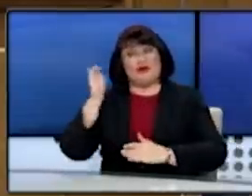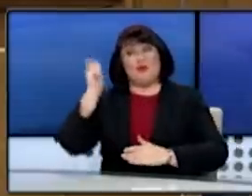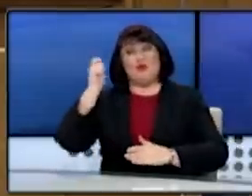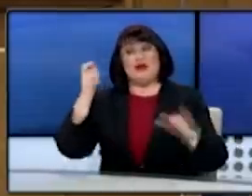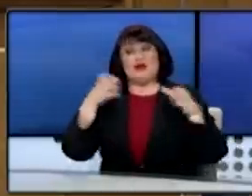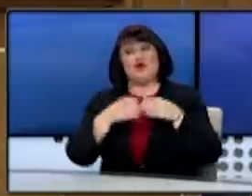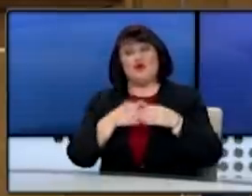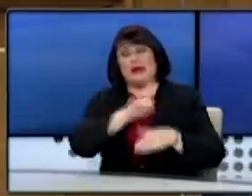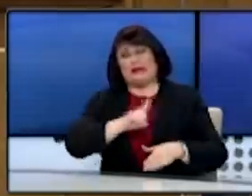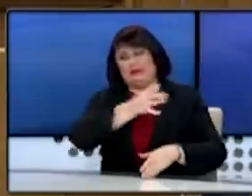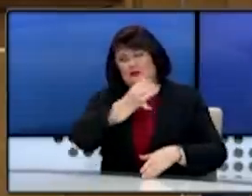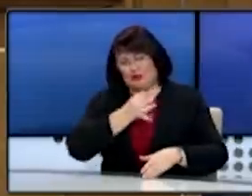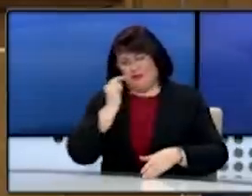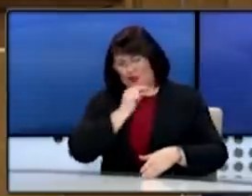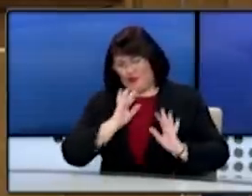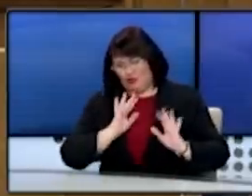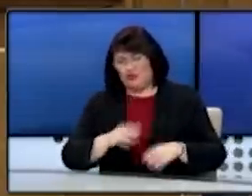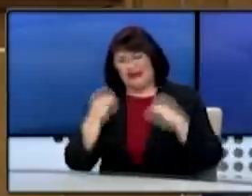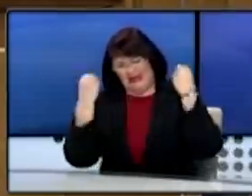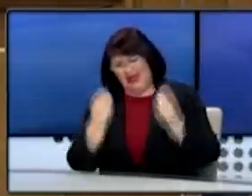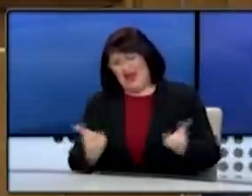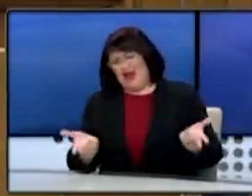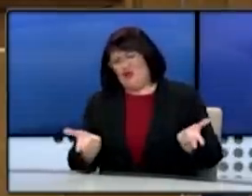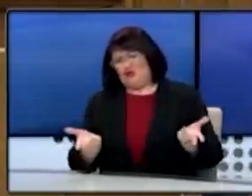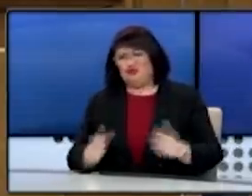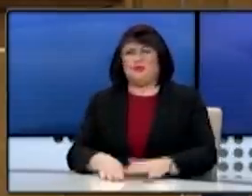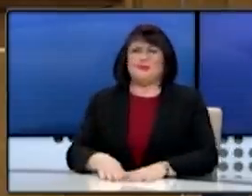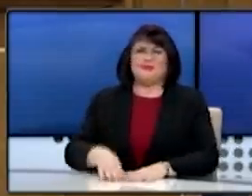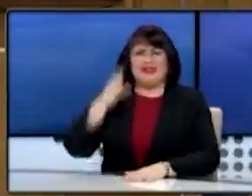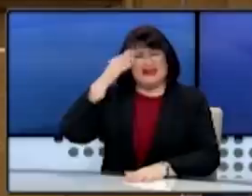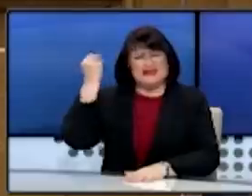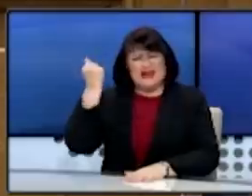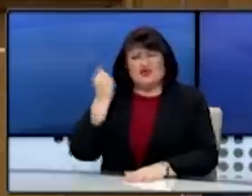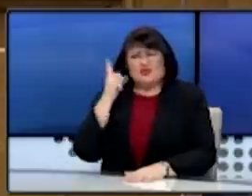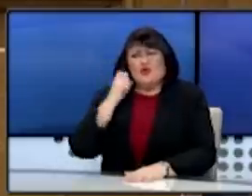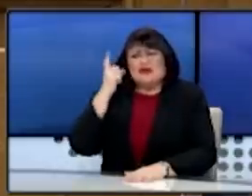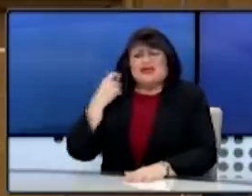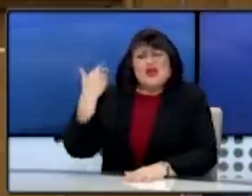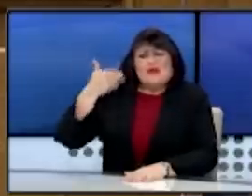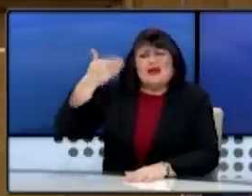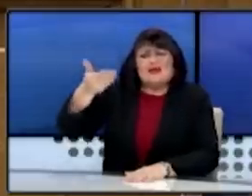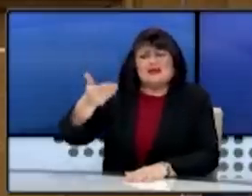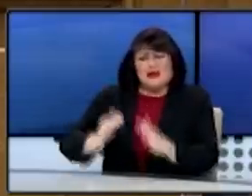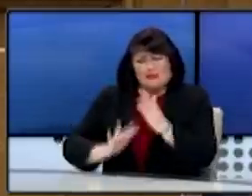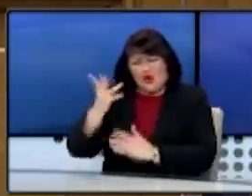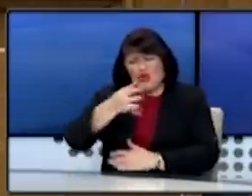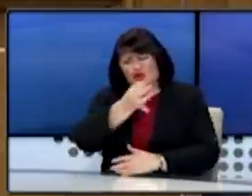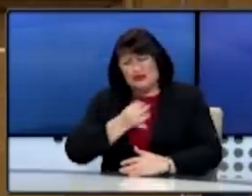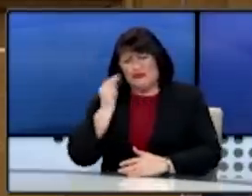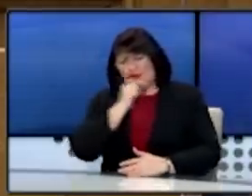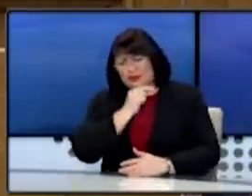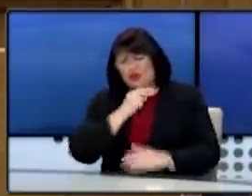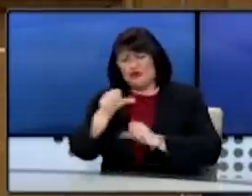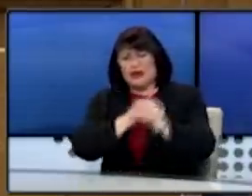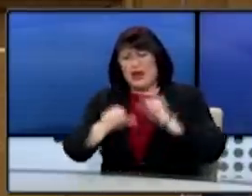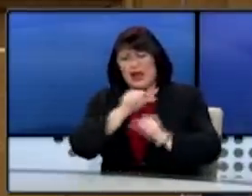είπε πρόσφατα ο κύριος Μητσοτάκης. Έλεος, θα ξεχάσουμε και αυτά που ξέραμε. Πρόοδος, λέει ο Μητσοτάκης, είναι η αλλαγή,